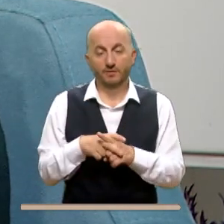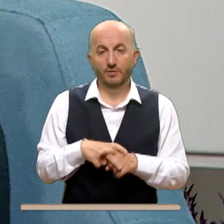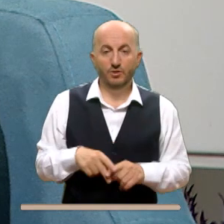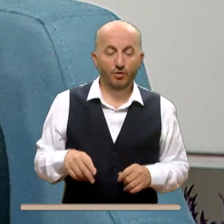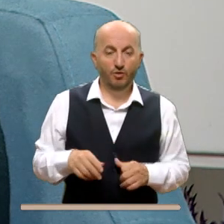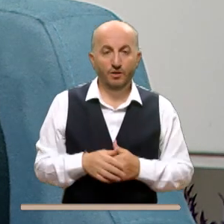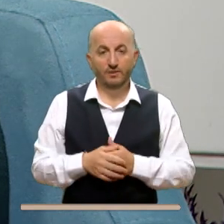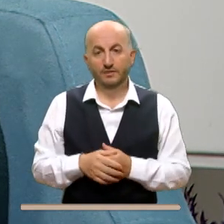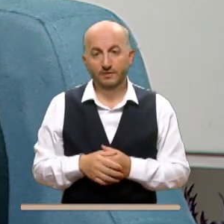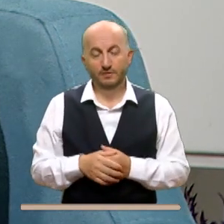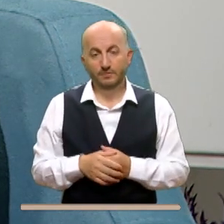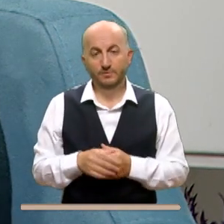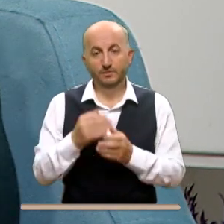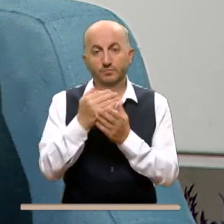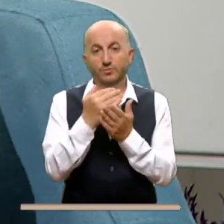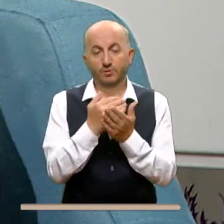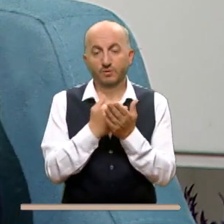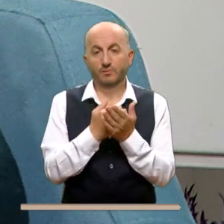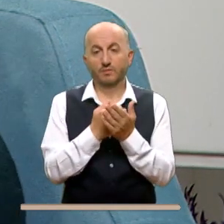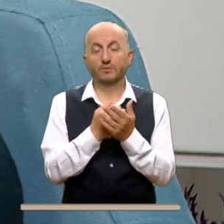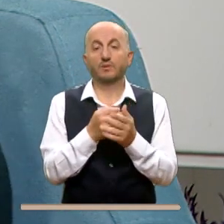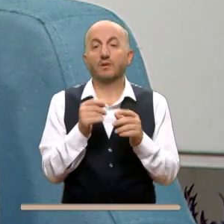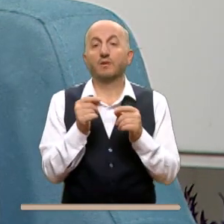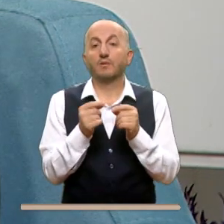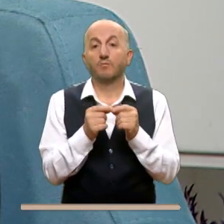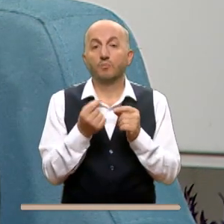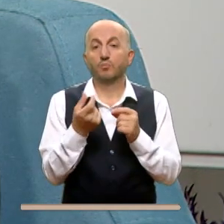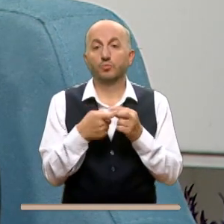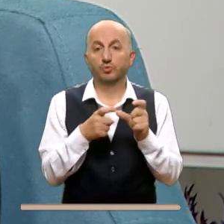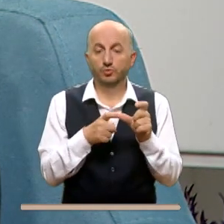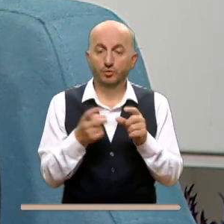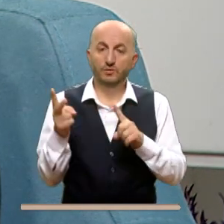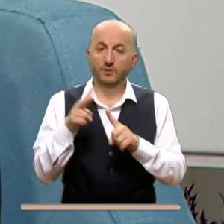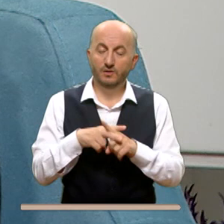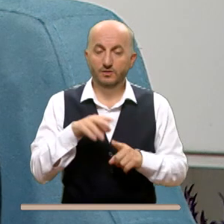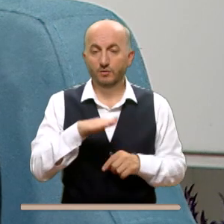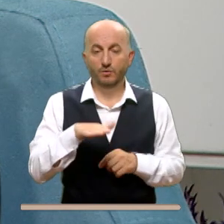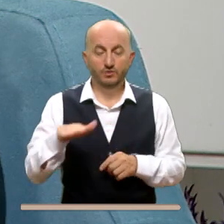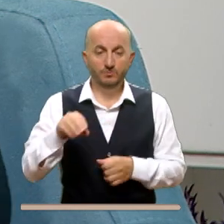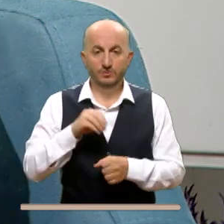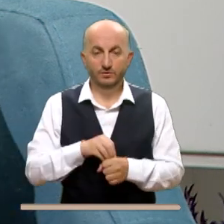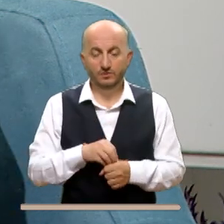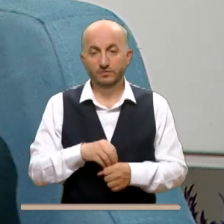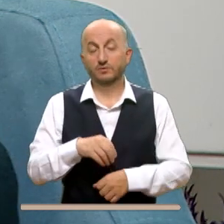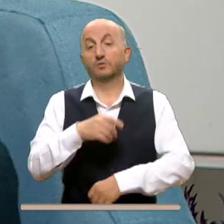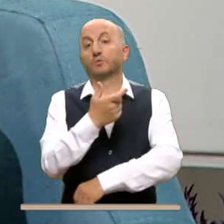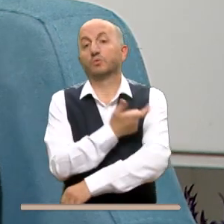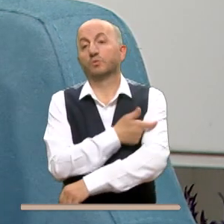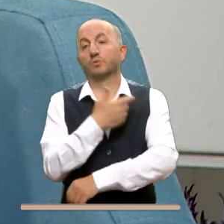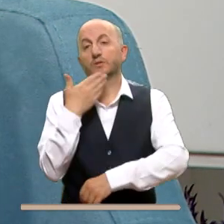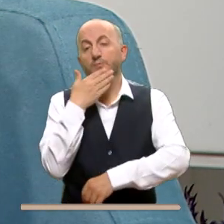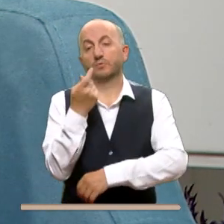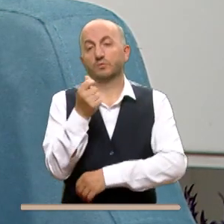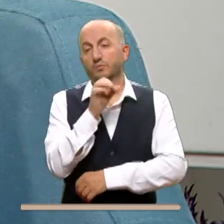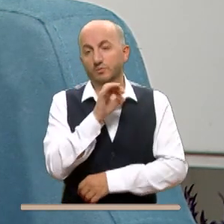Zaten bizim programlarımıza burslu yerleşen, burslu statüye yerleşen öğrencilerimiz için bizim yurt imkanlarımız